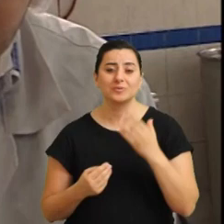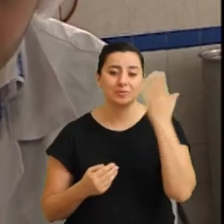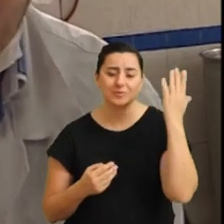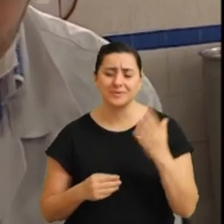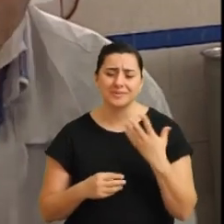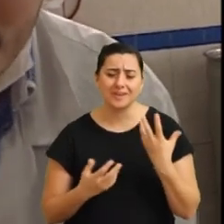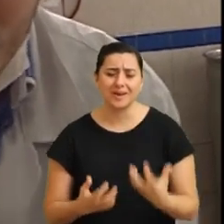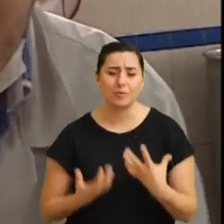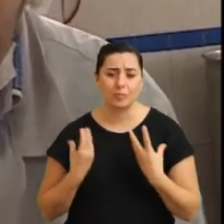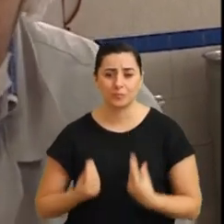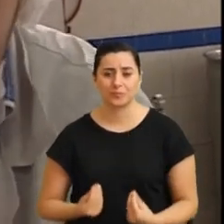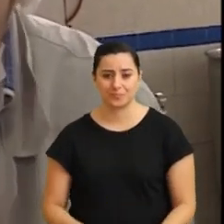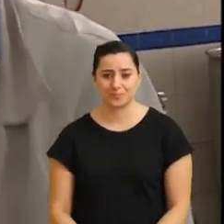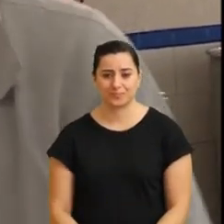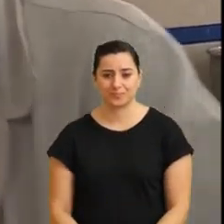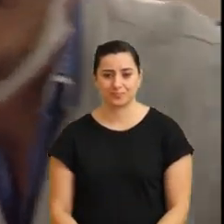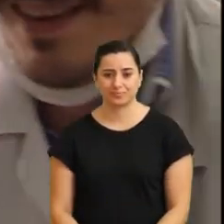oldu, dert oldu.